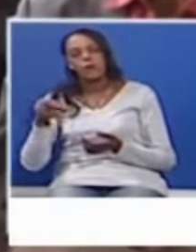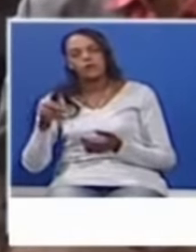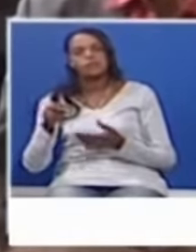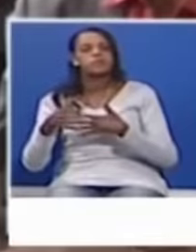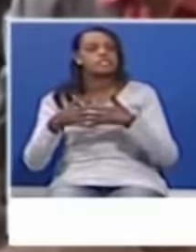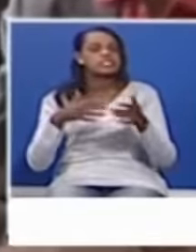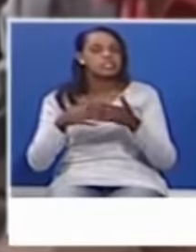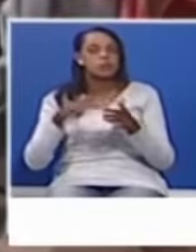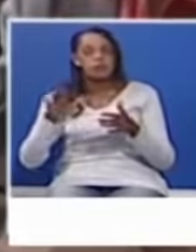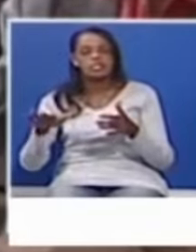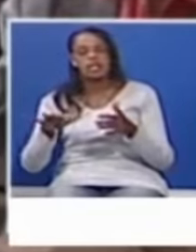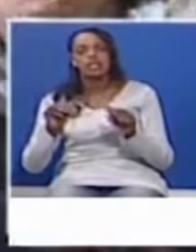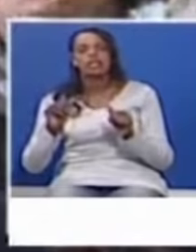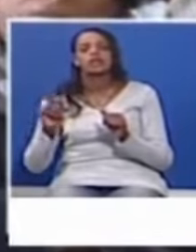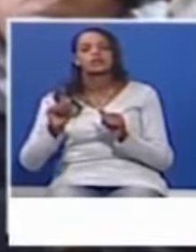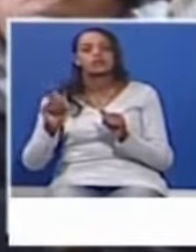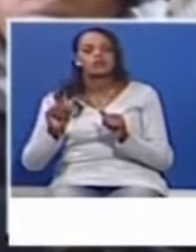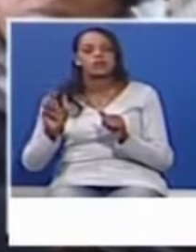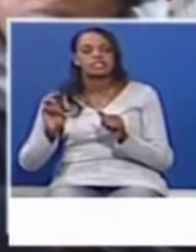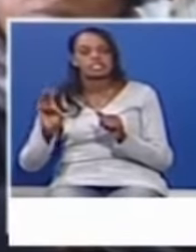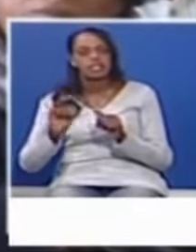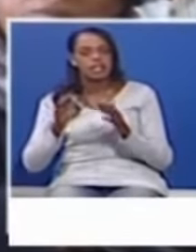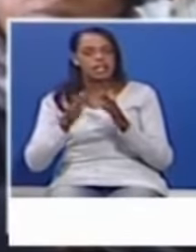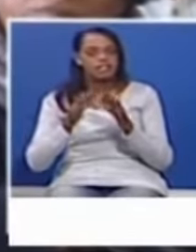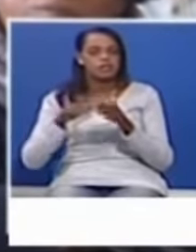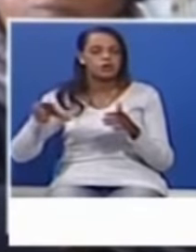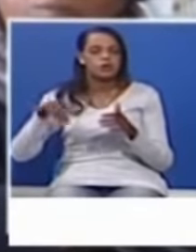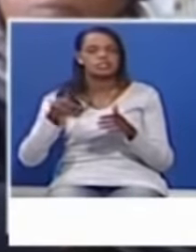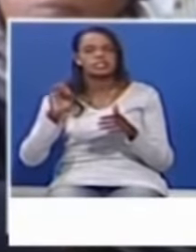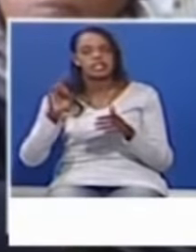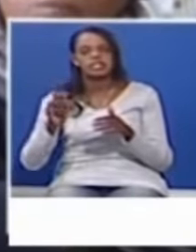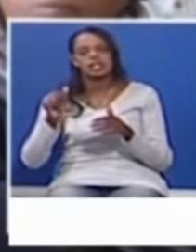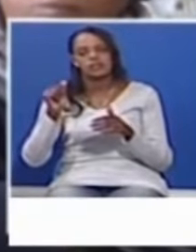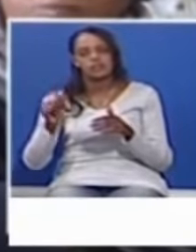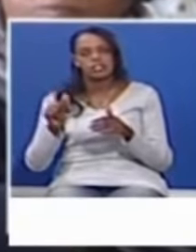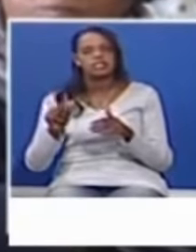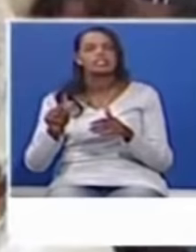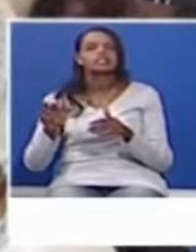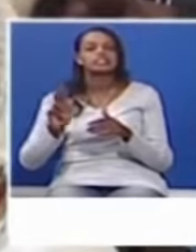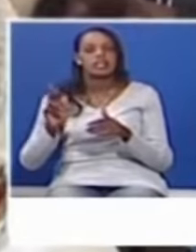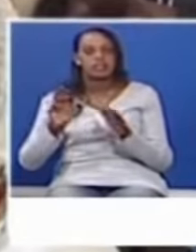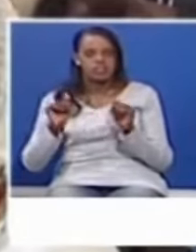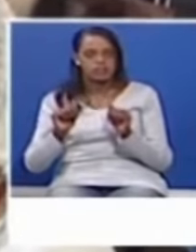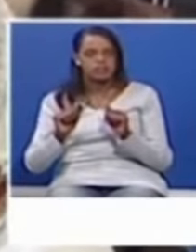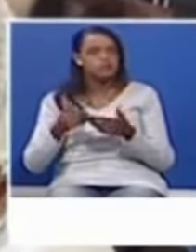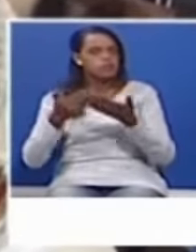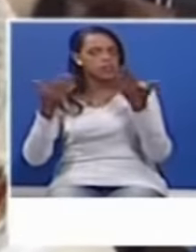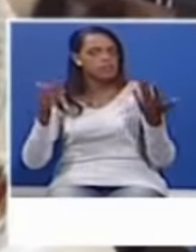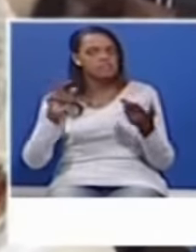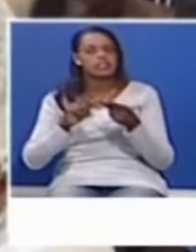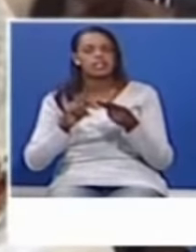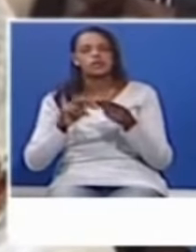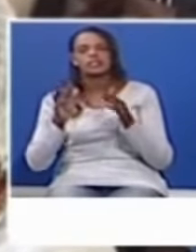መስርሕ ዕደላ ጤሳም ንዞባ ሰረጅቃ ኣብ ዝርከብ ዓድታት ኳዘይን ዛግር ኣፍደዩን ፀሓፍ ላምን ዝቕፅል ምዃኑ ብምግላፅ